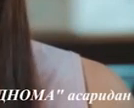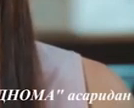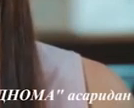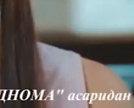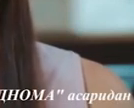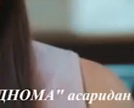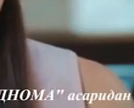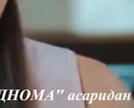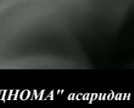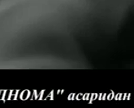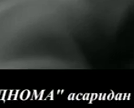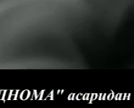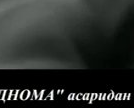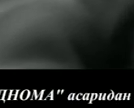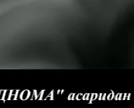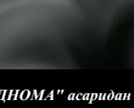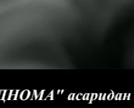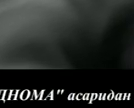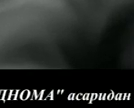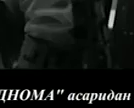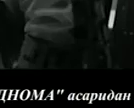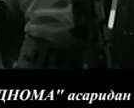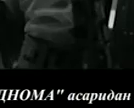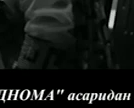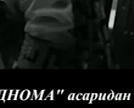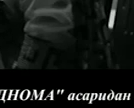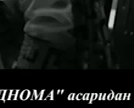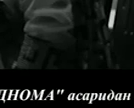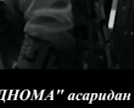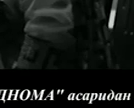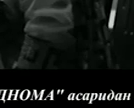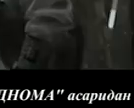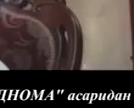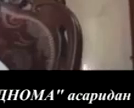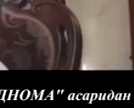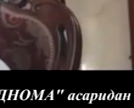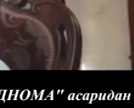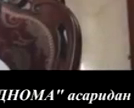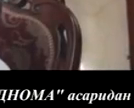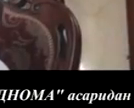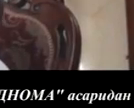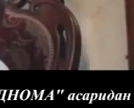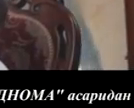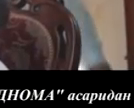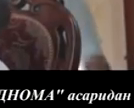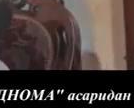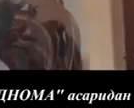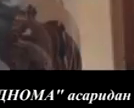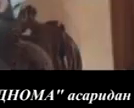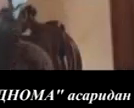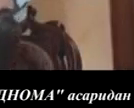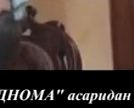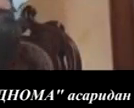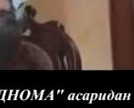berasiz. Biroq har kuni taomlanish lozim bo'lganidek tarbiya masalasi bilan ham